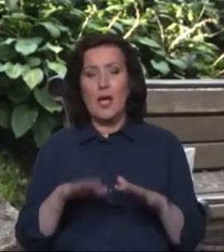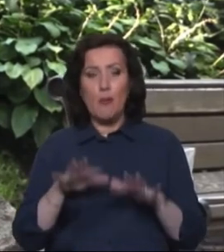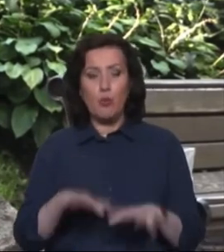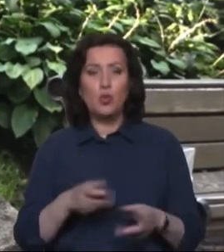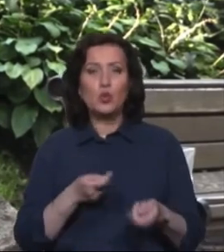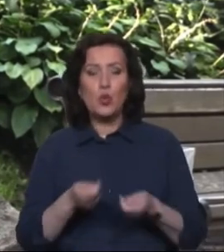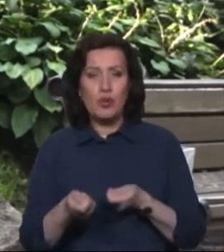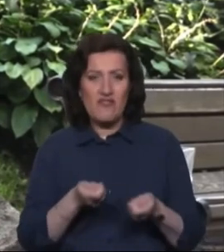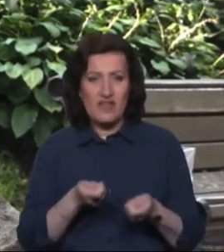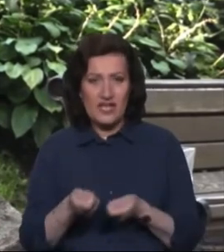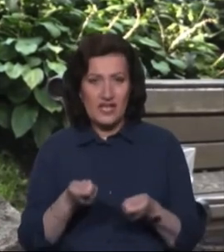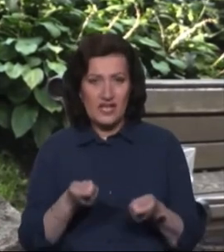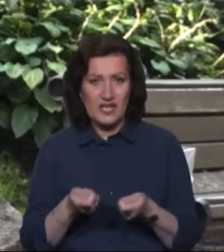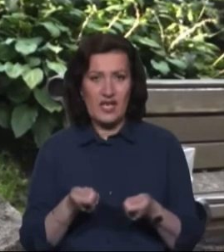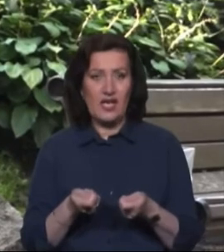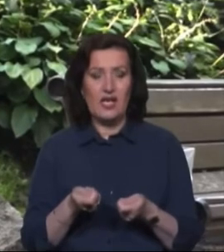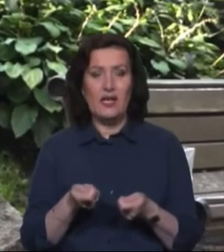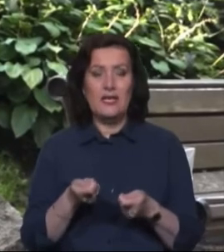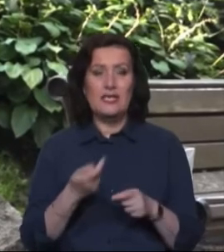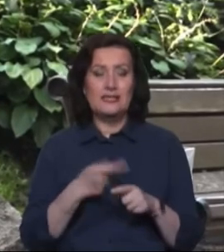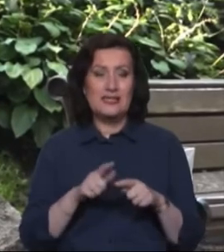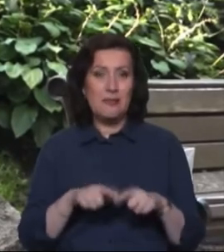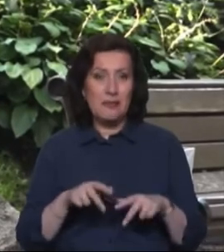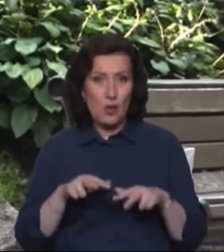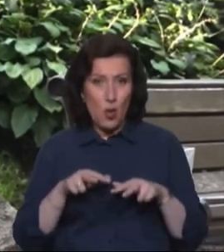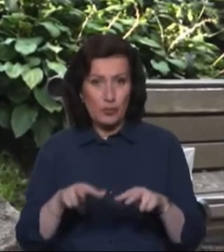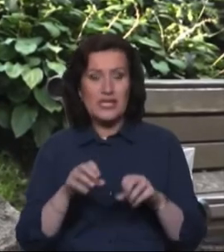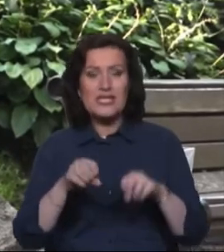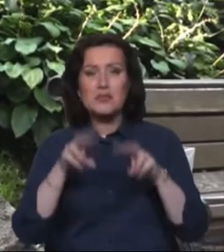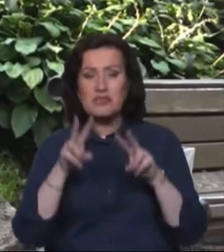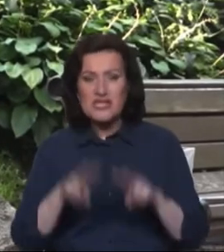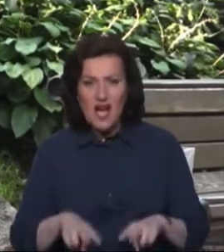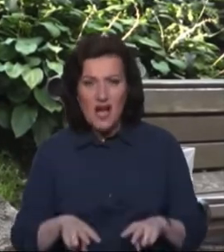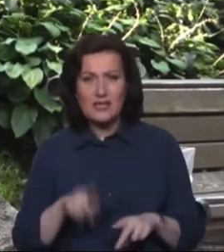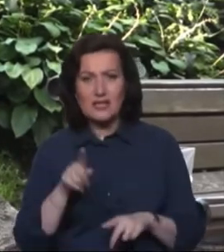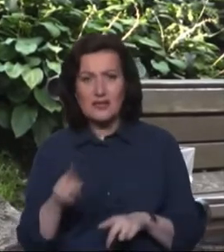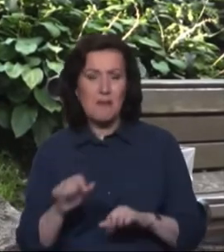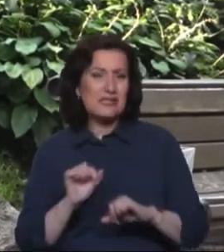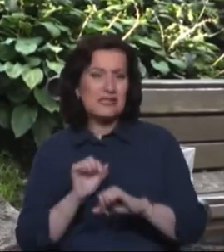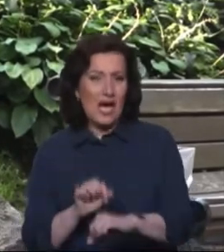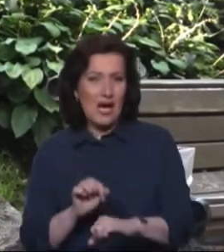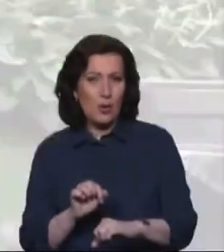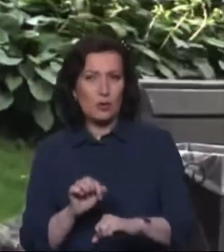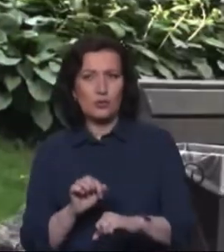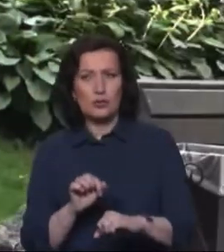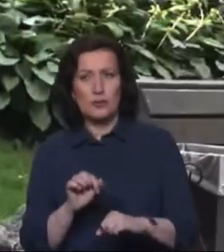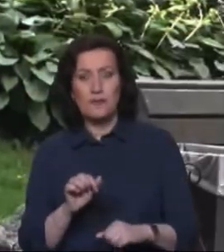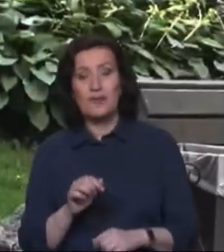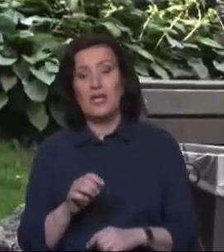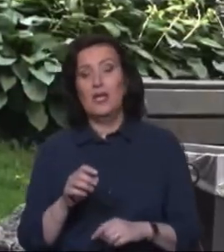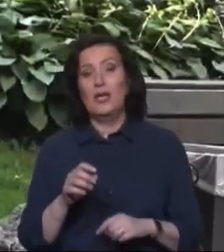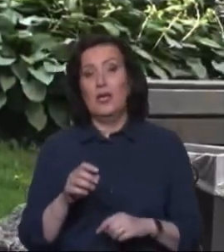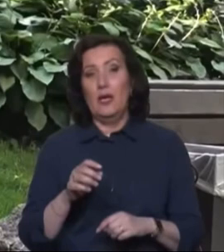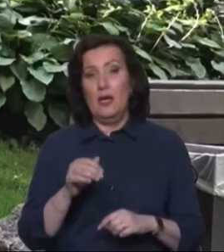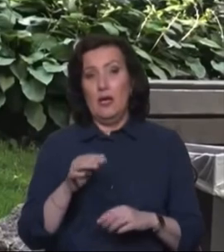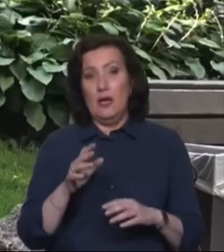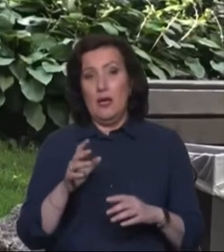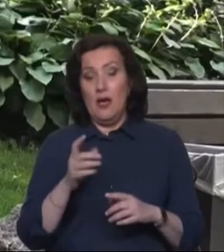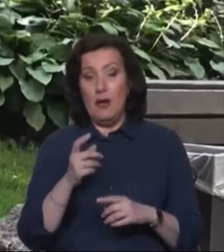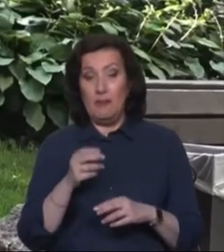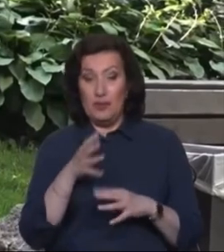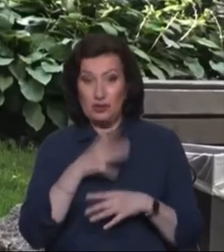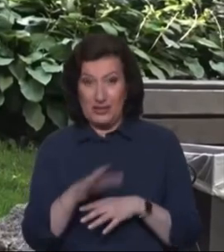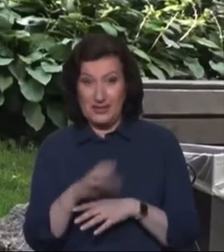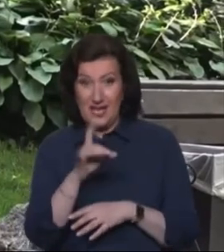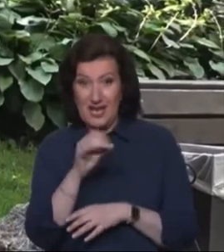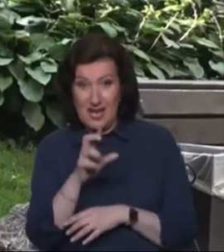пункт управління цими охтокоптерами і спеціальні там захист квартира або під дією Реал був втрачаються